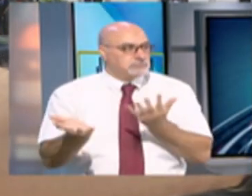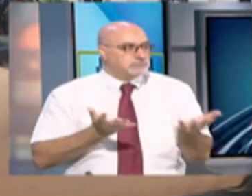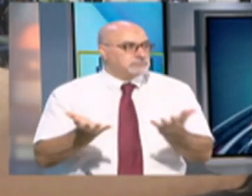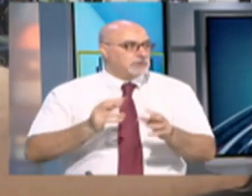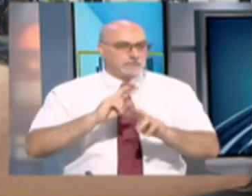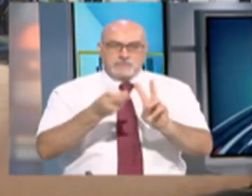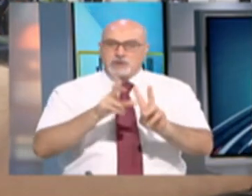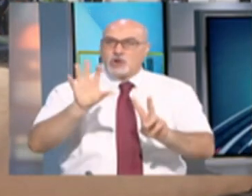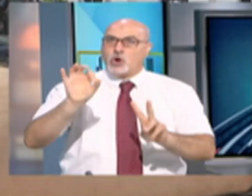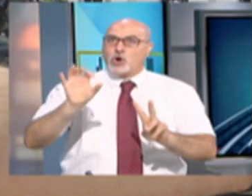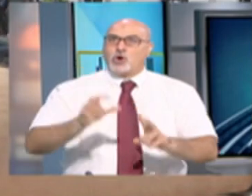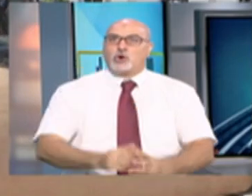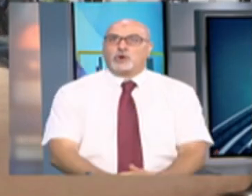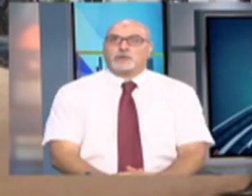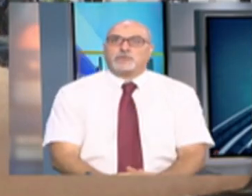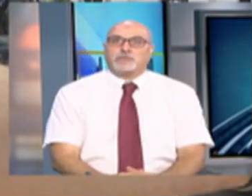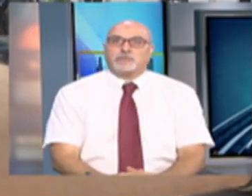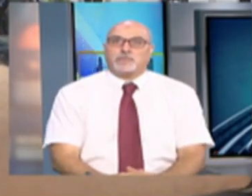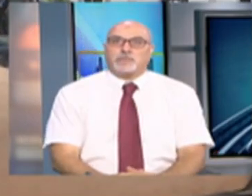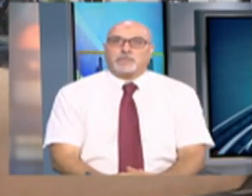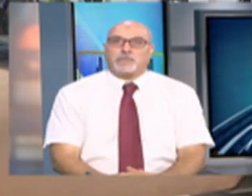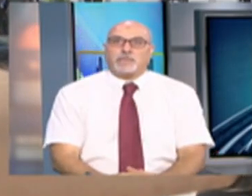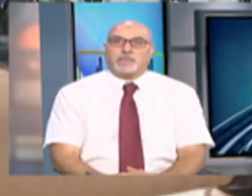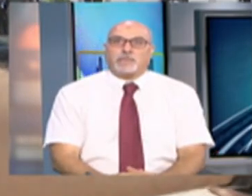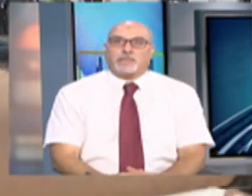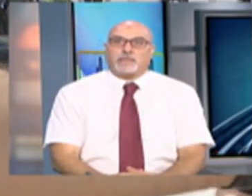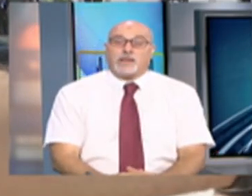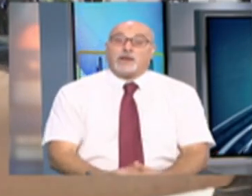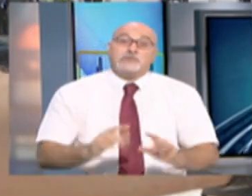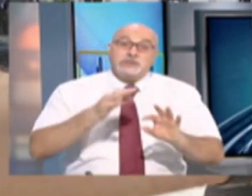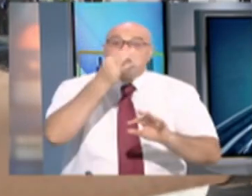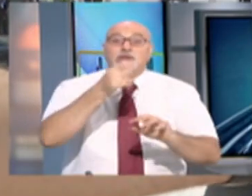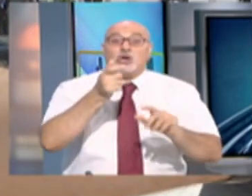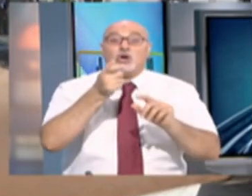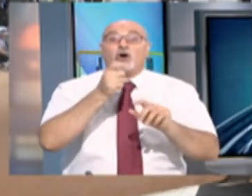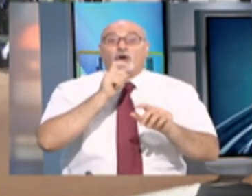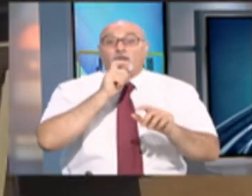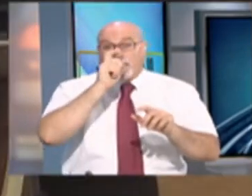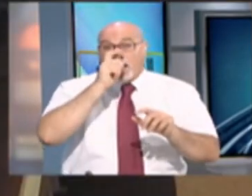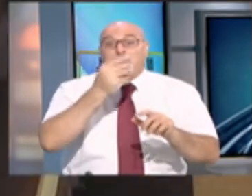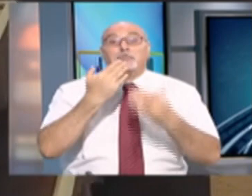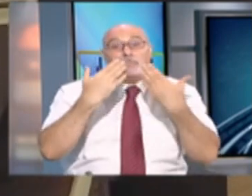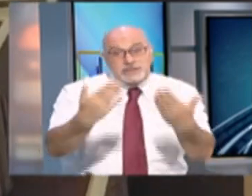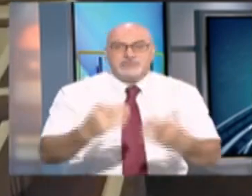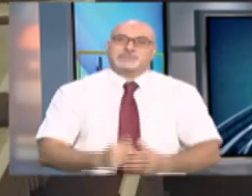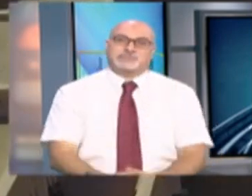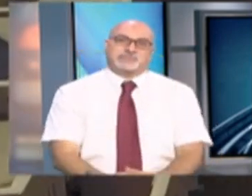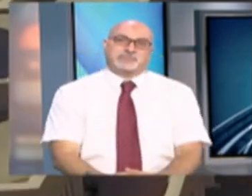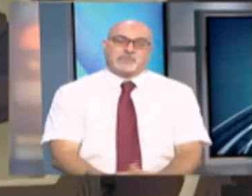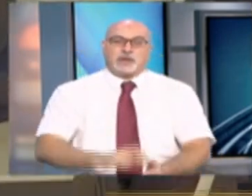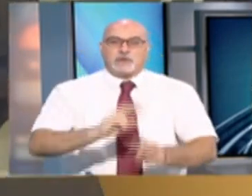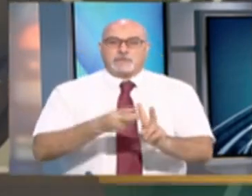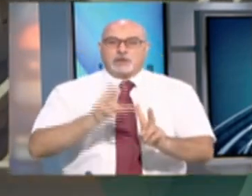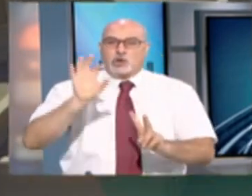وهران. In Algeria and we would like to say shukran for welcoming us here. لتؤكد وهران أنها